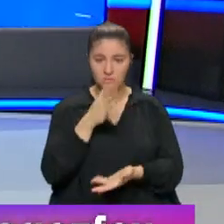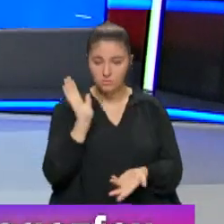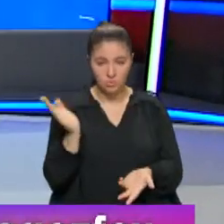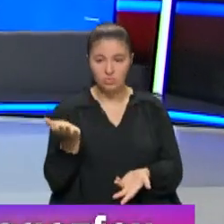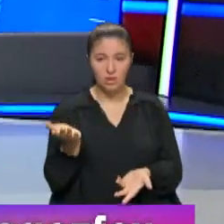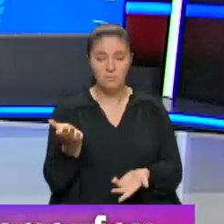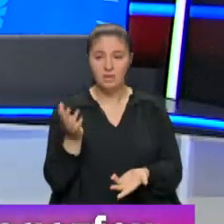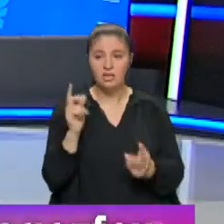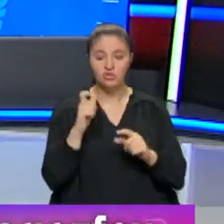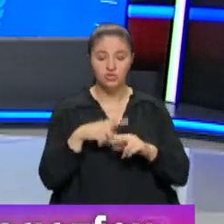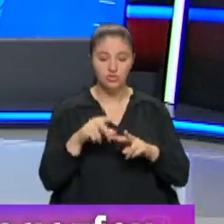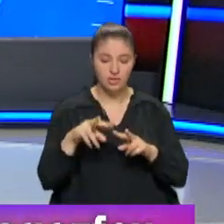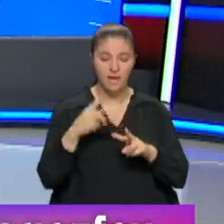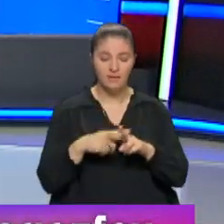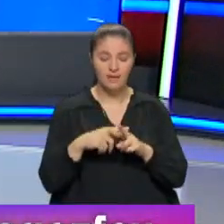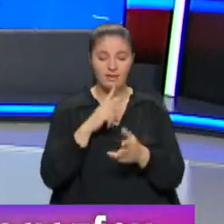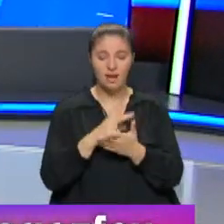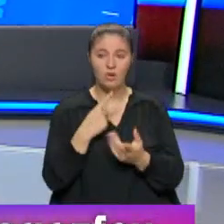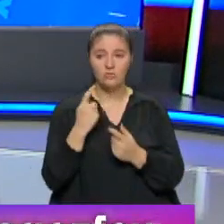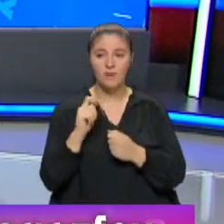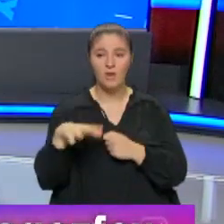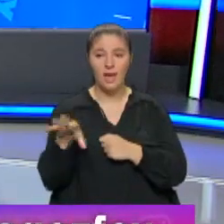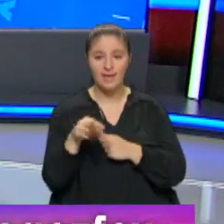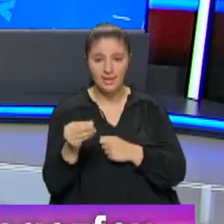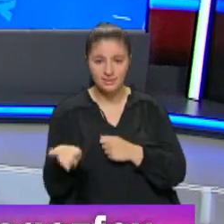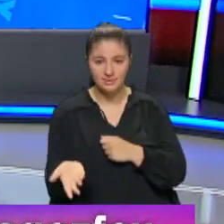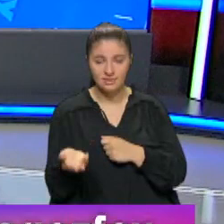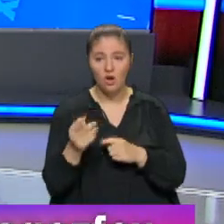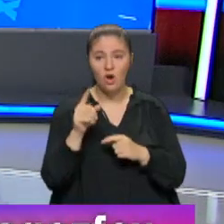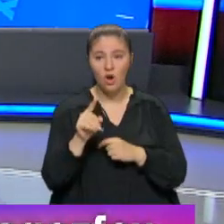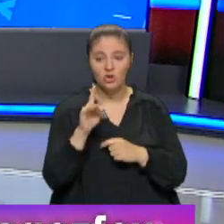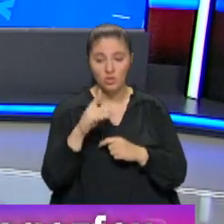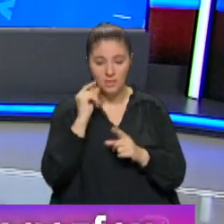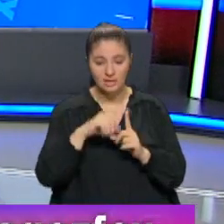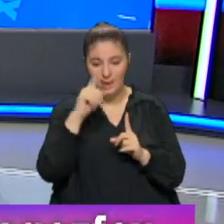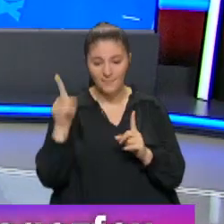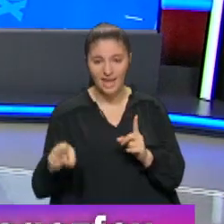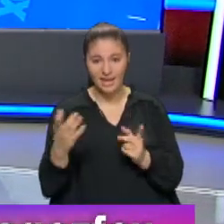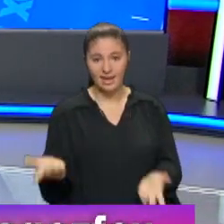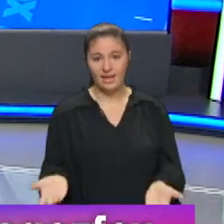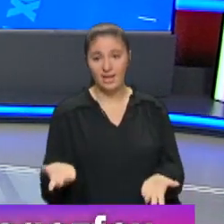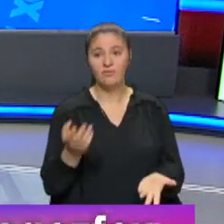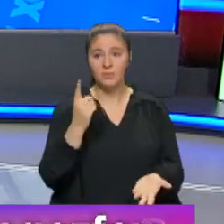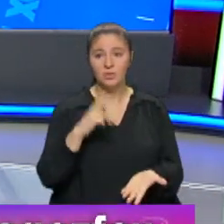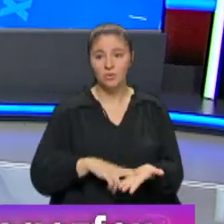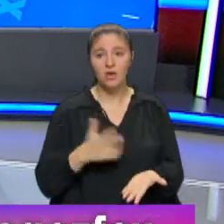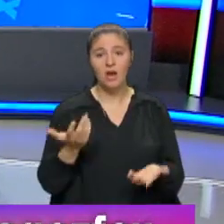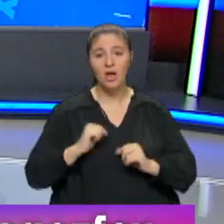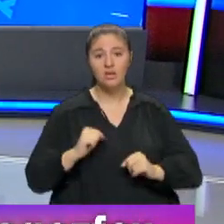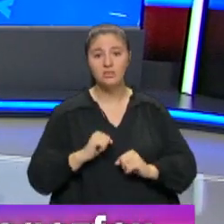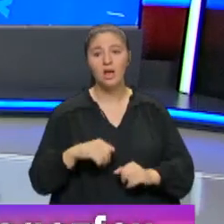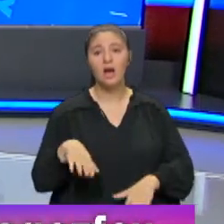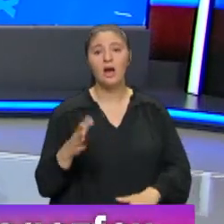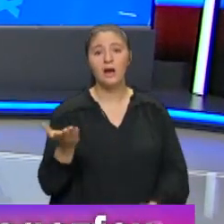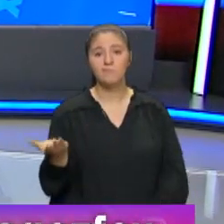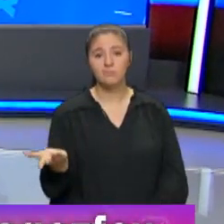Bilmiyoruz. Ama Can Atalay kararını konuşuyor herkes. 14 Mayıs'tan beri ve bir üye hala bu